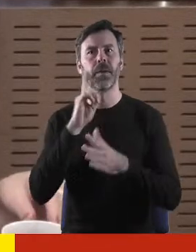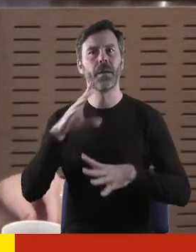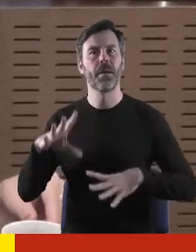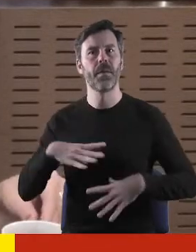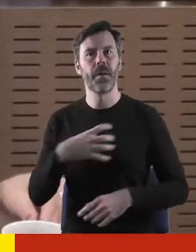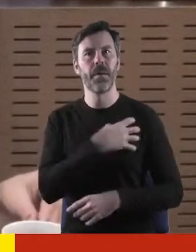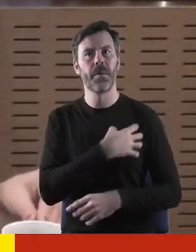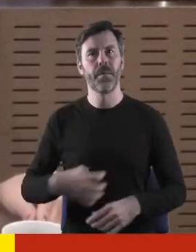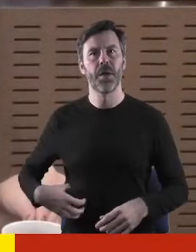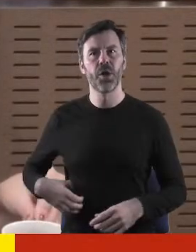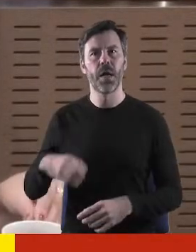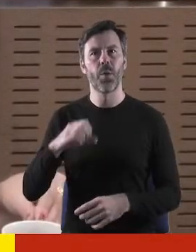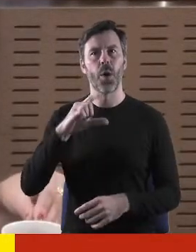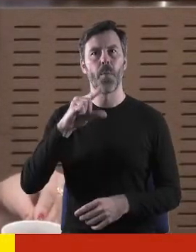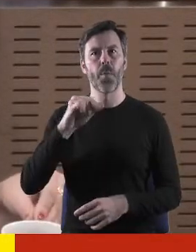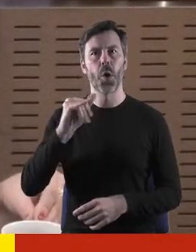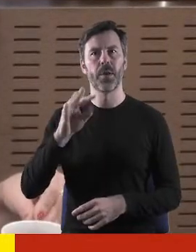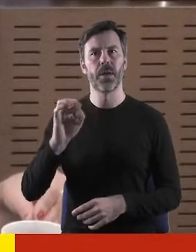Piotr Adamczyk.